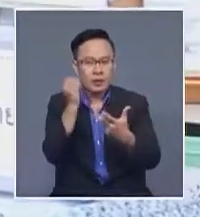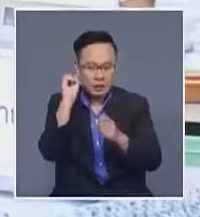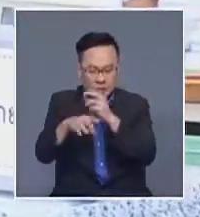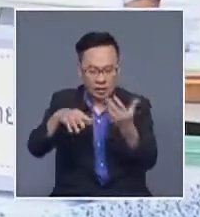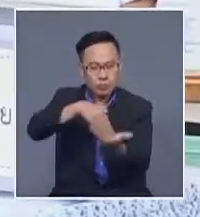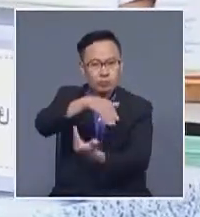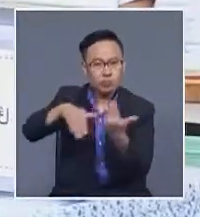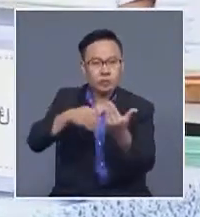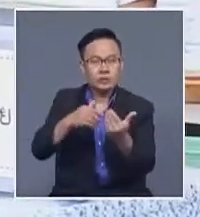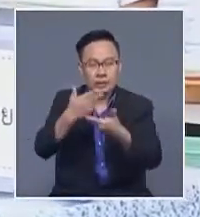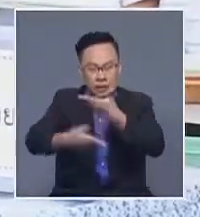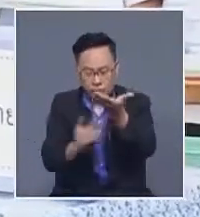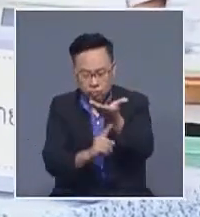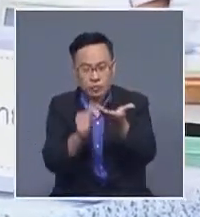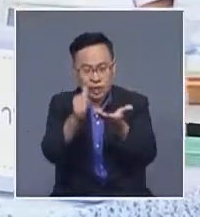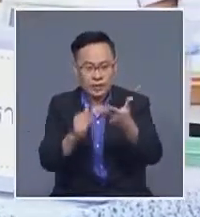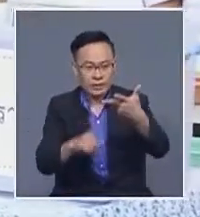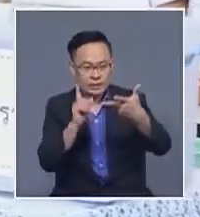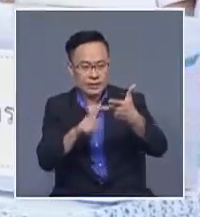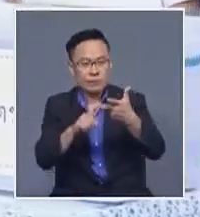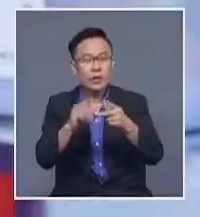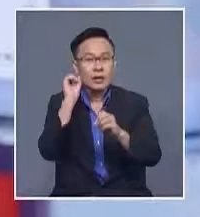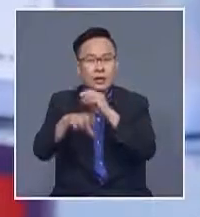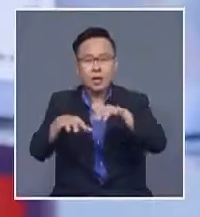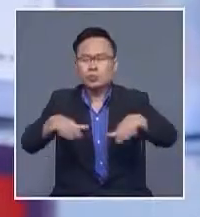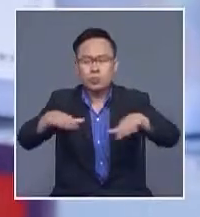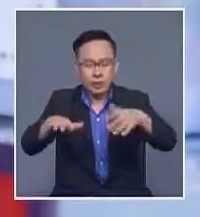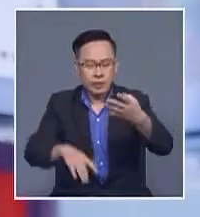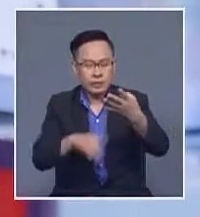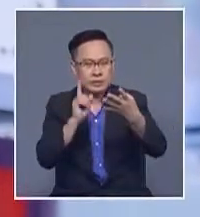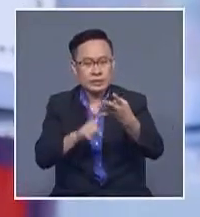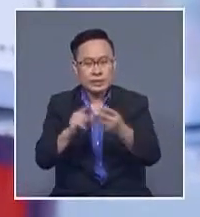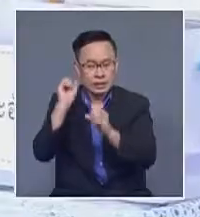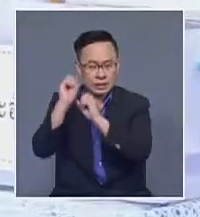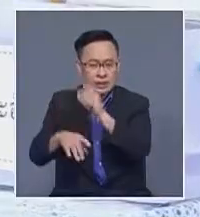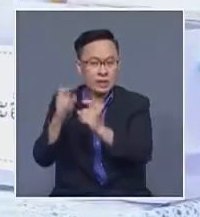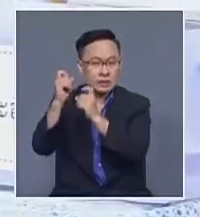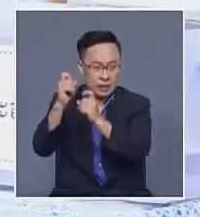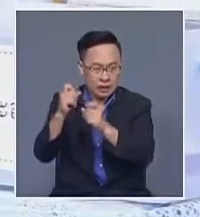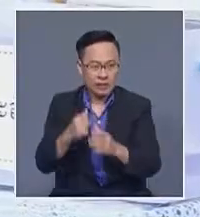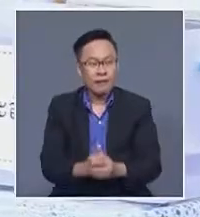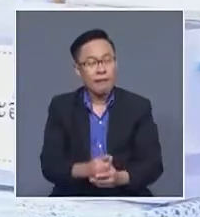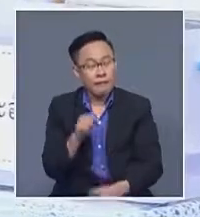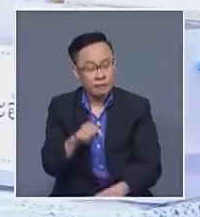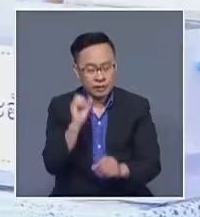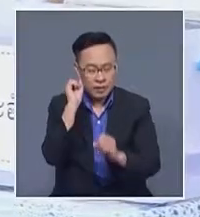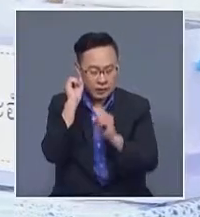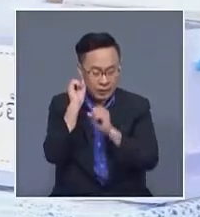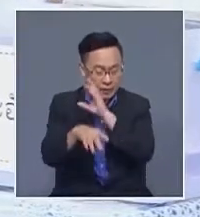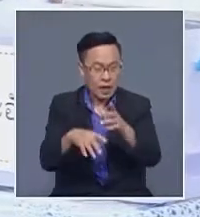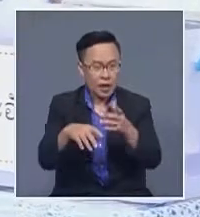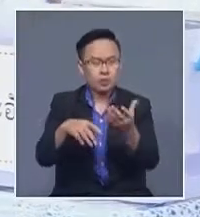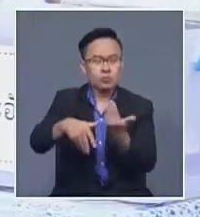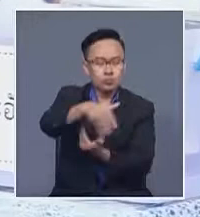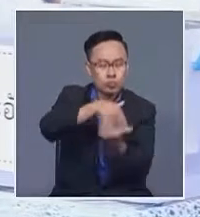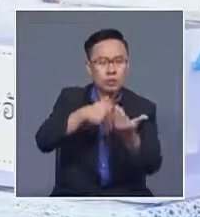ายขยะรีไซเคิลนี้เราสามารถนำไปขายที่โรงคัดขยะของเราได้หรือเราจะมาทำเป็นประดิษฐ์สิ่ง